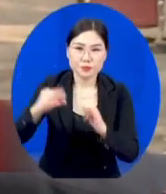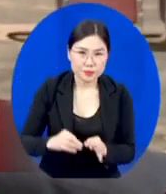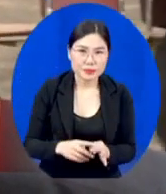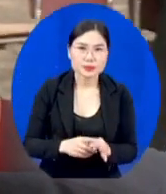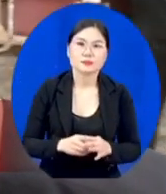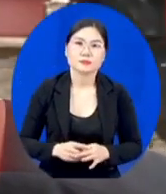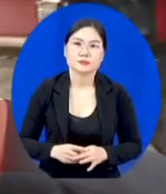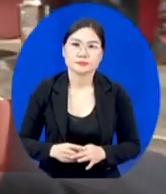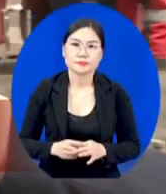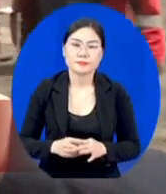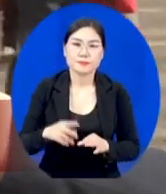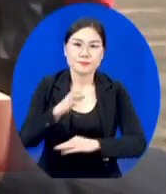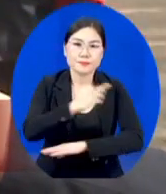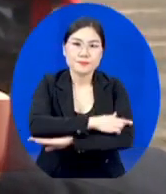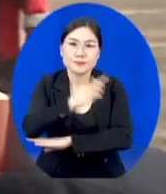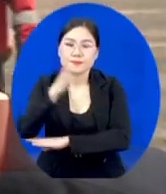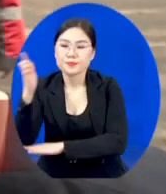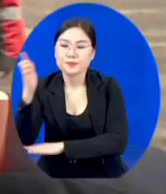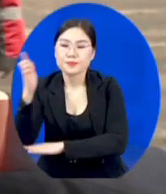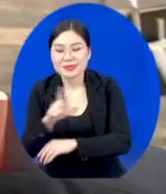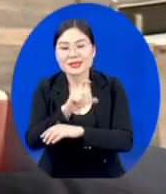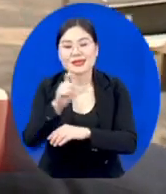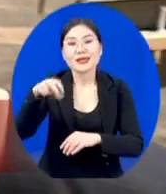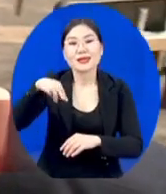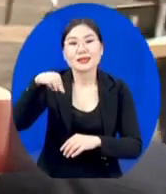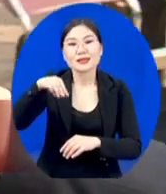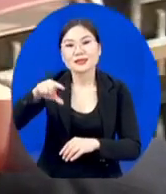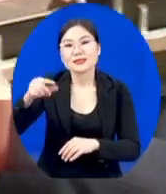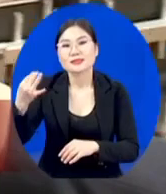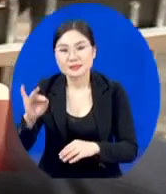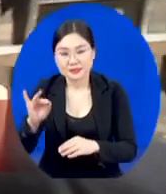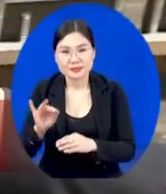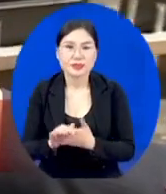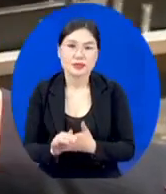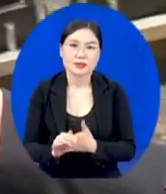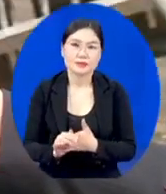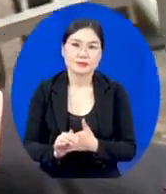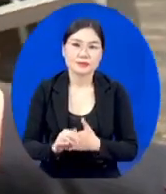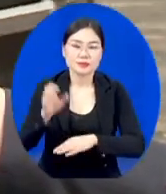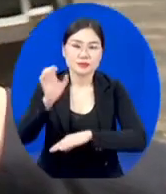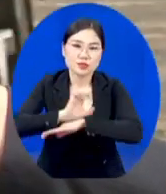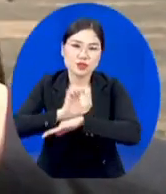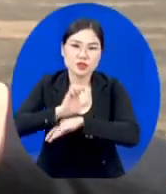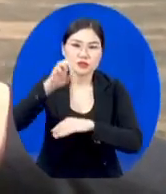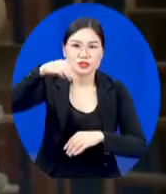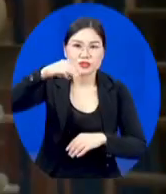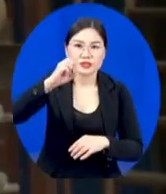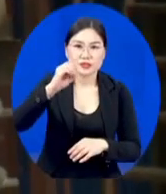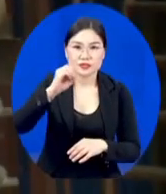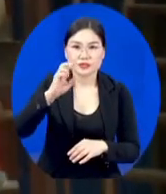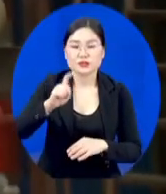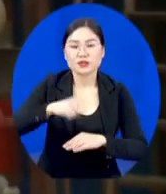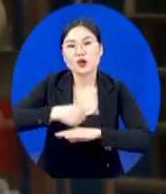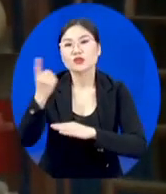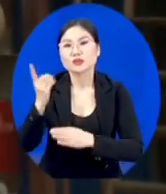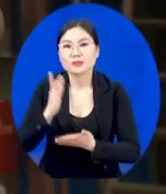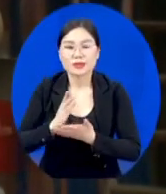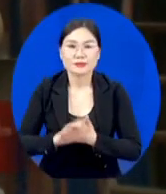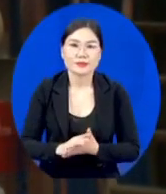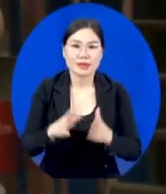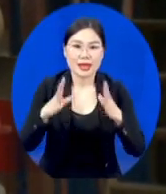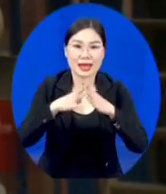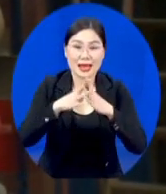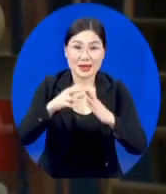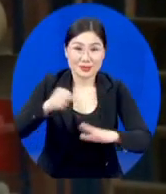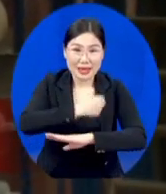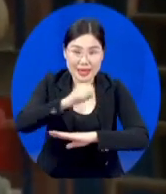А дээрээс нь байгаль орчин дээлтэй ийм технологи нэвтрүүлж байгаагаараа энэ бол солонгосын технологи онцлог байна. 10 аймагт